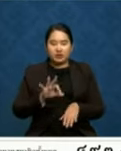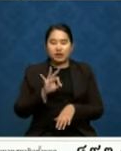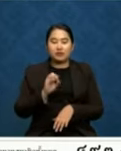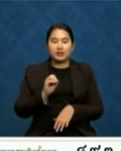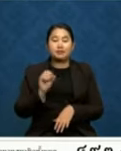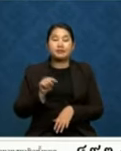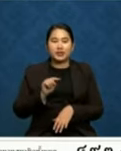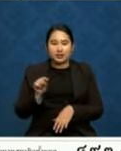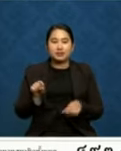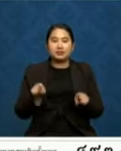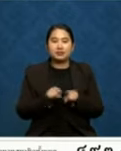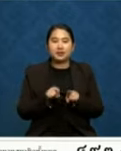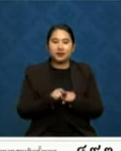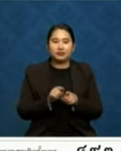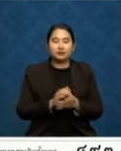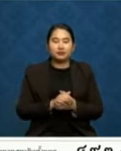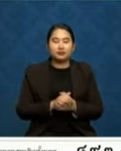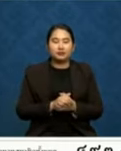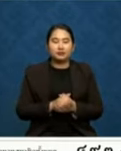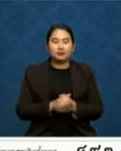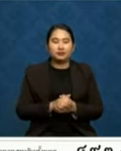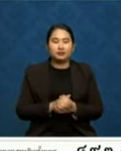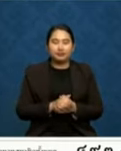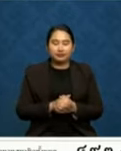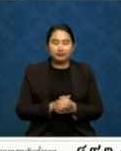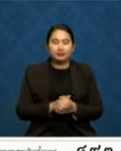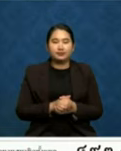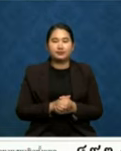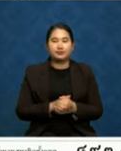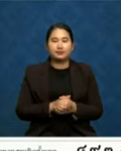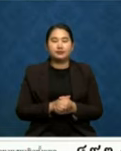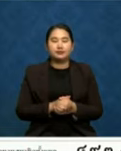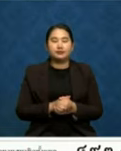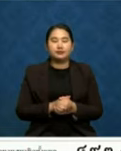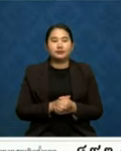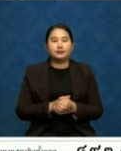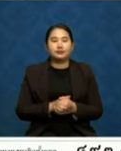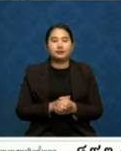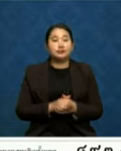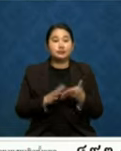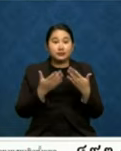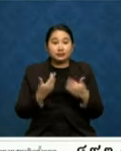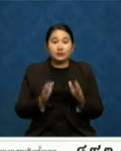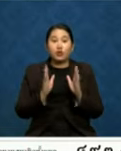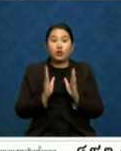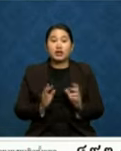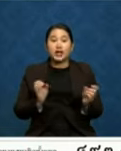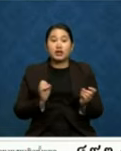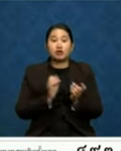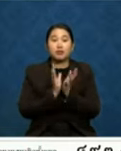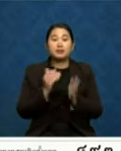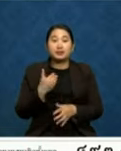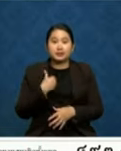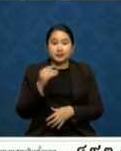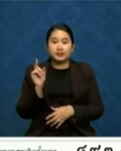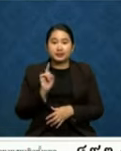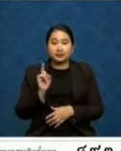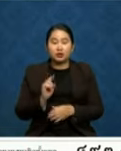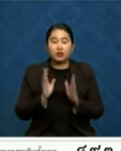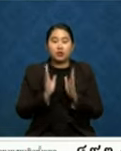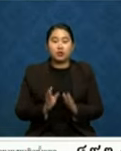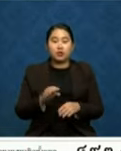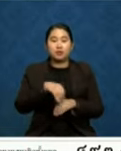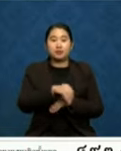เซ็นต์เช่นเดียวกันเพราะฉะนั้นเนี่ยตรงนี้เนี่ยนะครับทำให้คนที่ได้รับผลกระทบเนี่ยคือผู้ปลูก